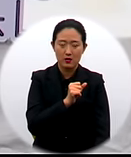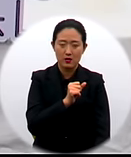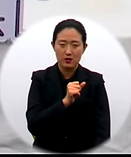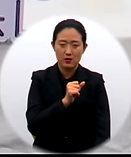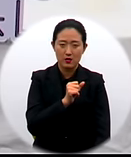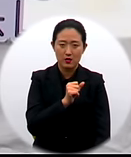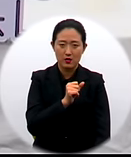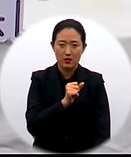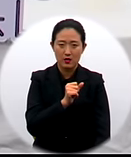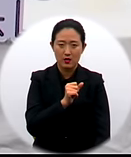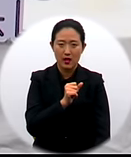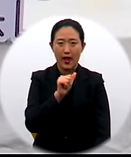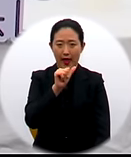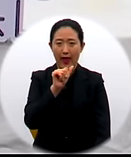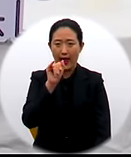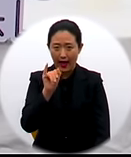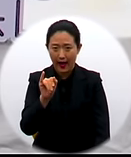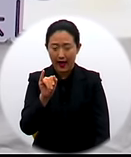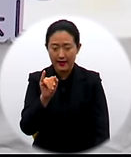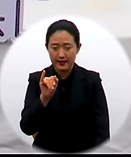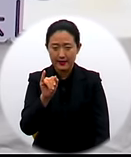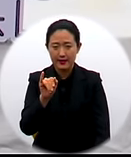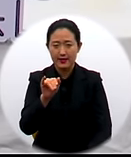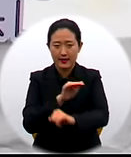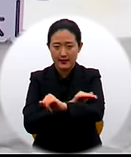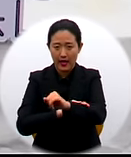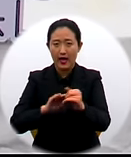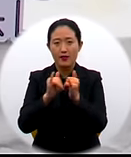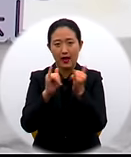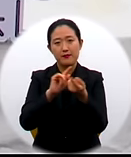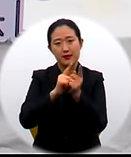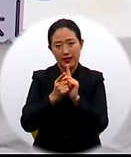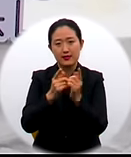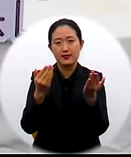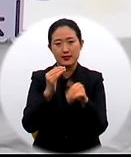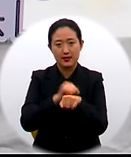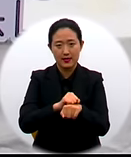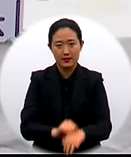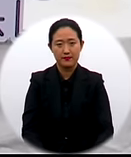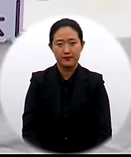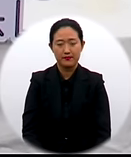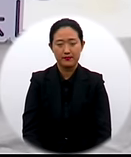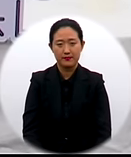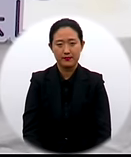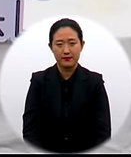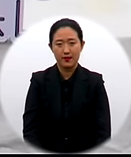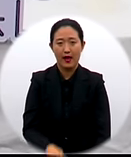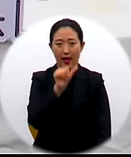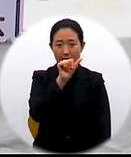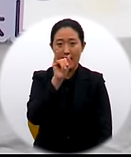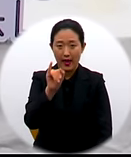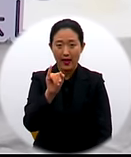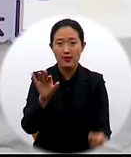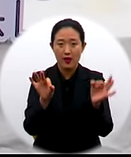빨리 움직여야 되는 퍼포먼스 마케팅 영역에서 AI가 굉장히 많은 툴들로 사람을 대체하기 시작해요. 그러다